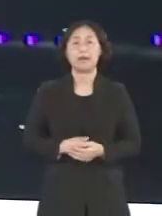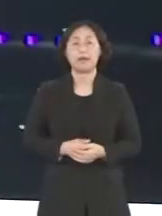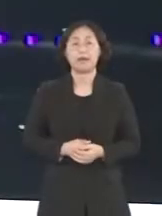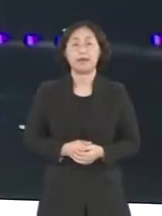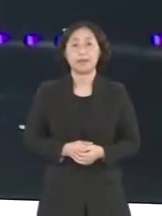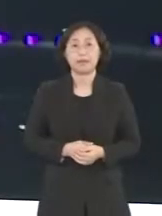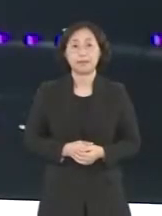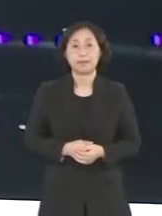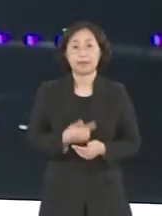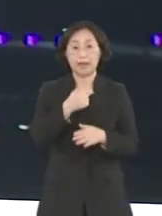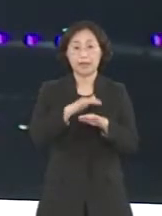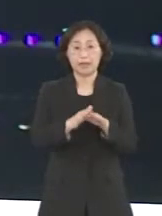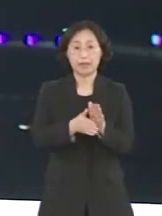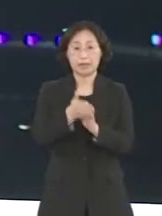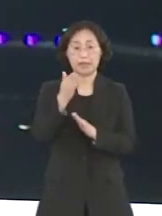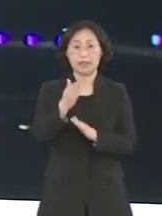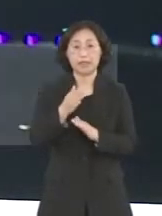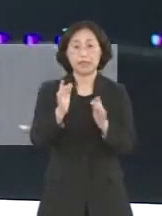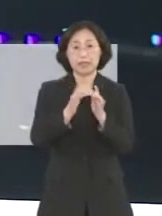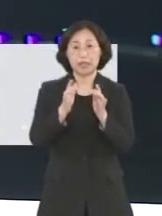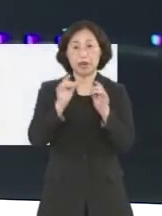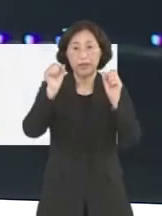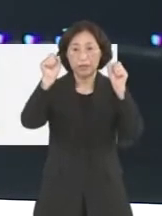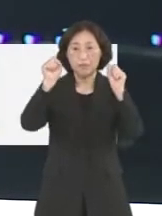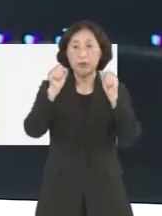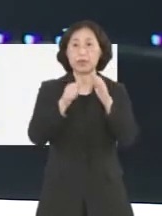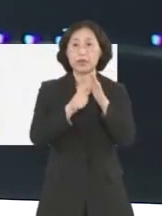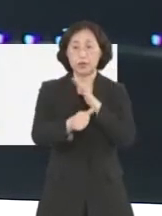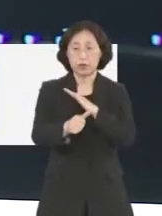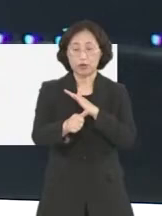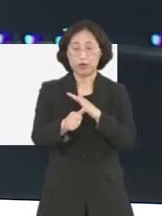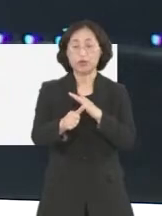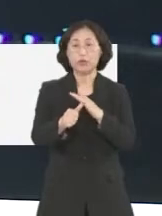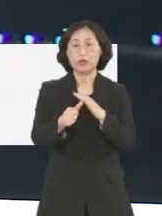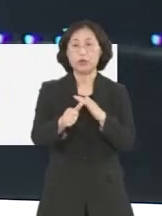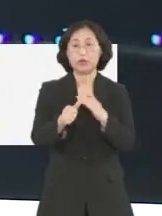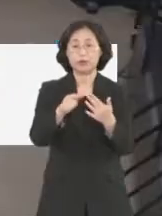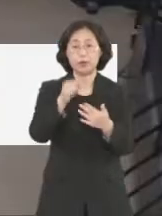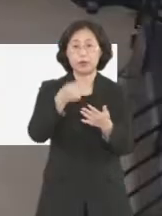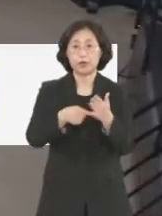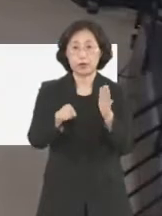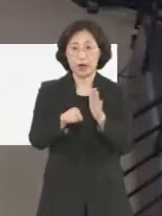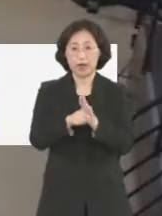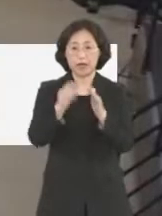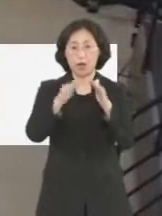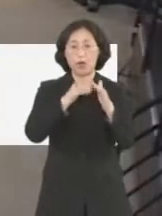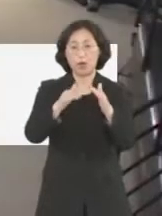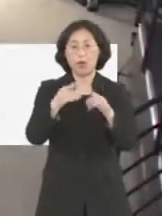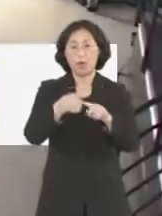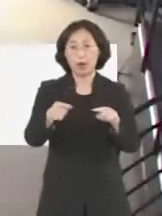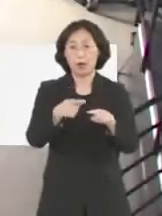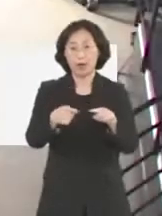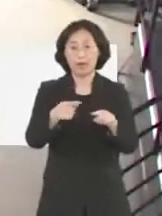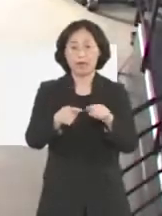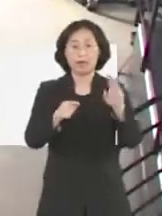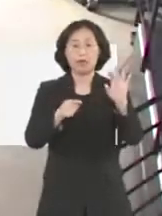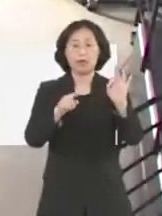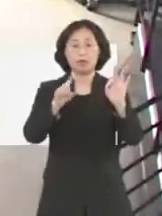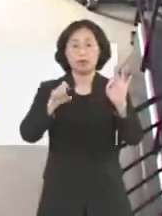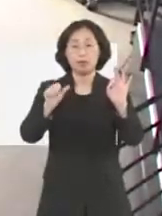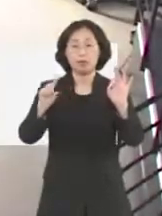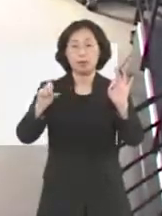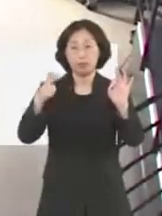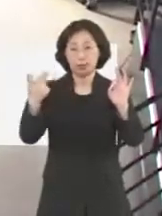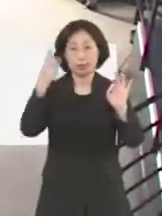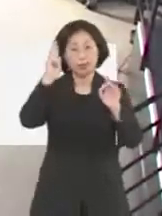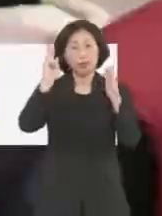입단. 대전시는 e스포츠 프로 선수 데뷔를 위한 온라인 게임인 발로란트 공개 선발전 평가를 15일과 16일